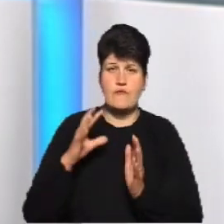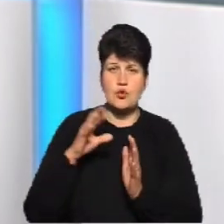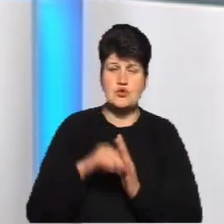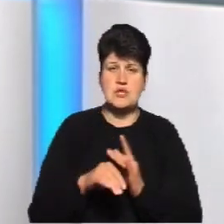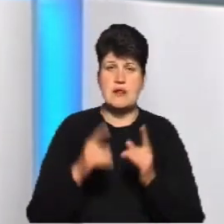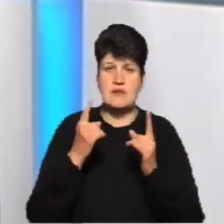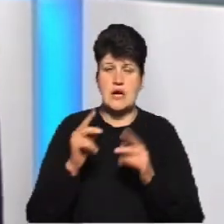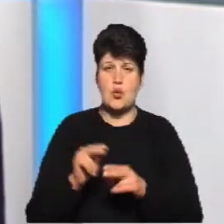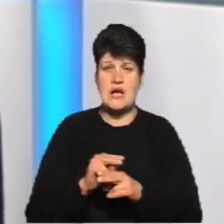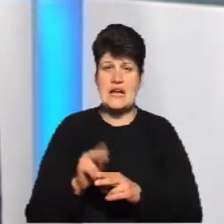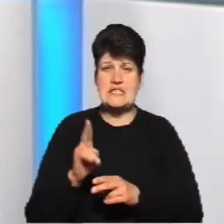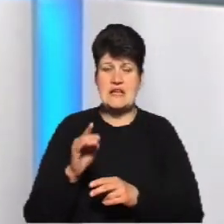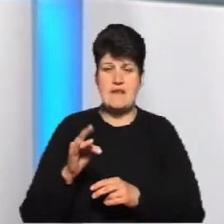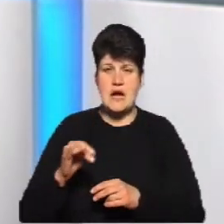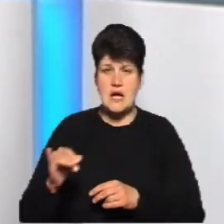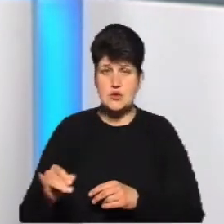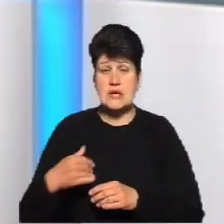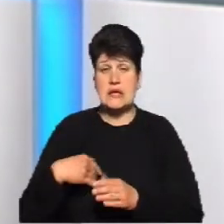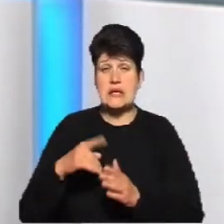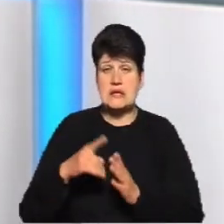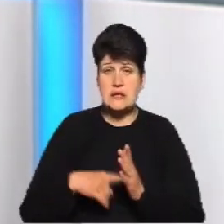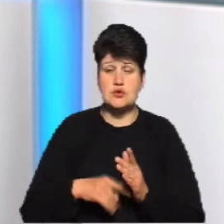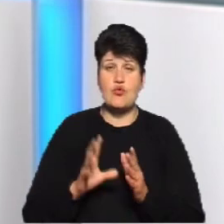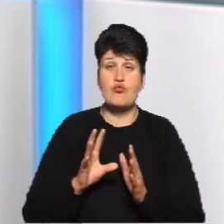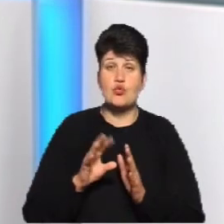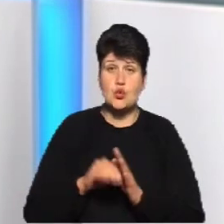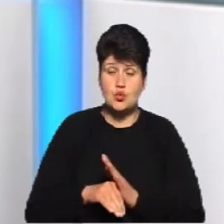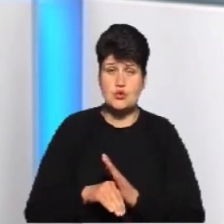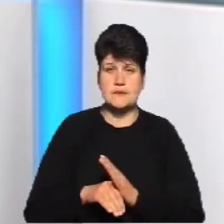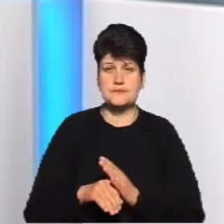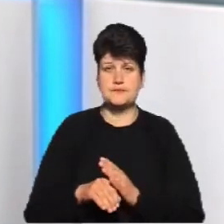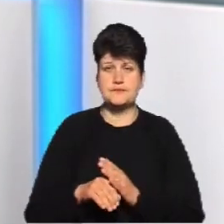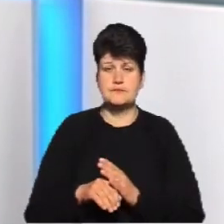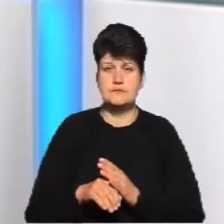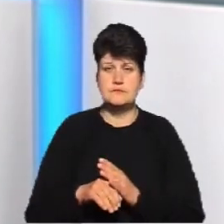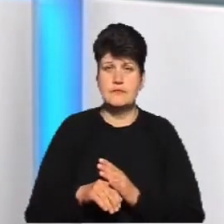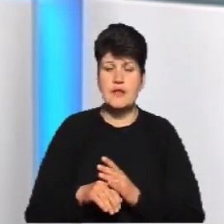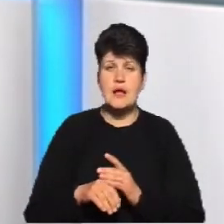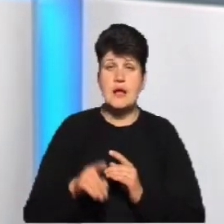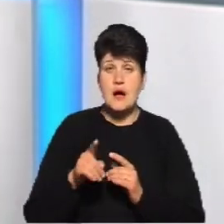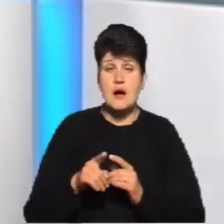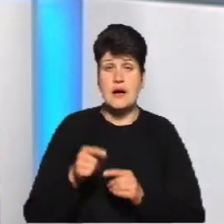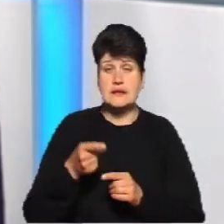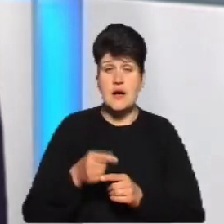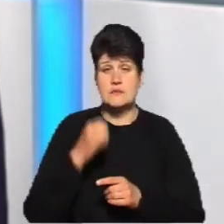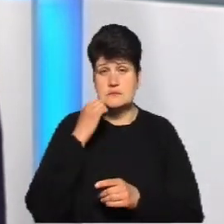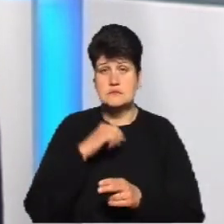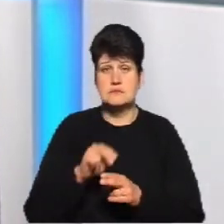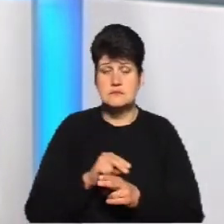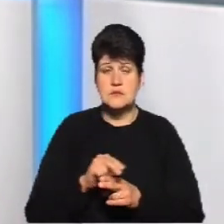цю. Mm-hmm. І надіємося, що все ж таки включать. А вже третій етап була якраз реставрація всіх скульптур,